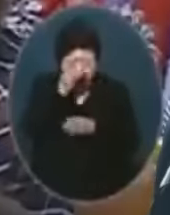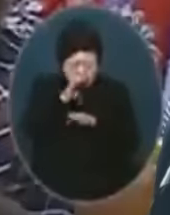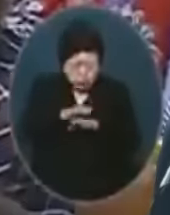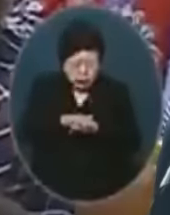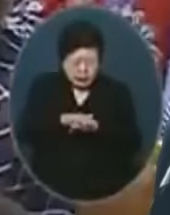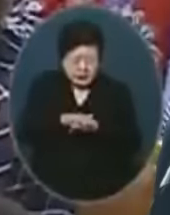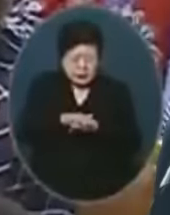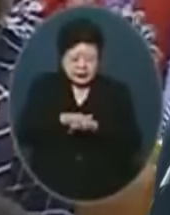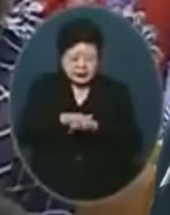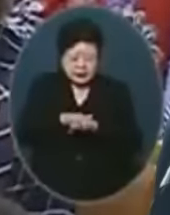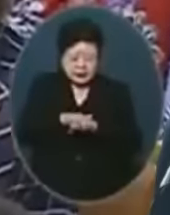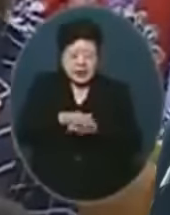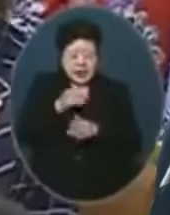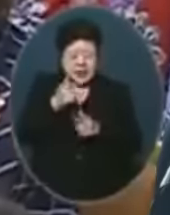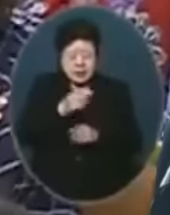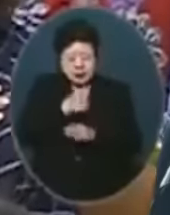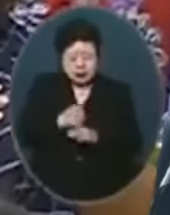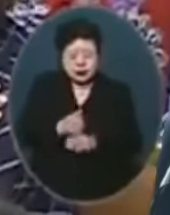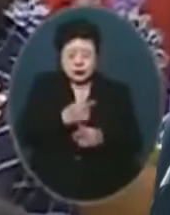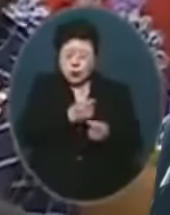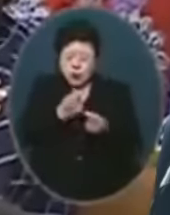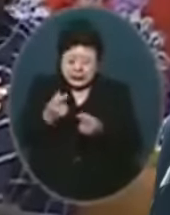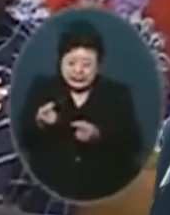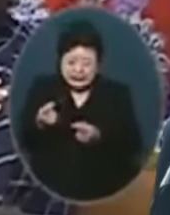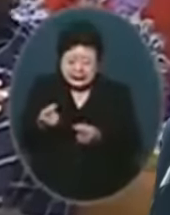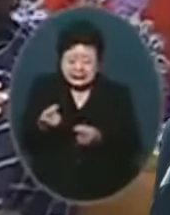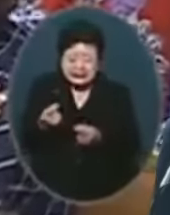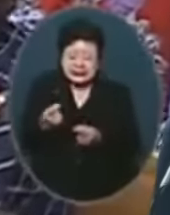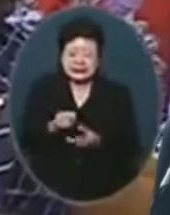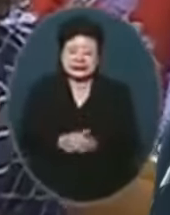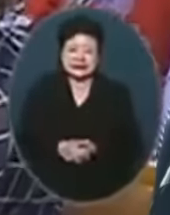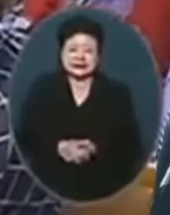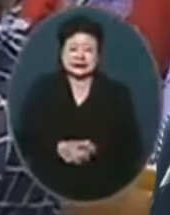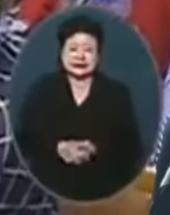성도들이 예수 그리스도처럼